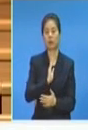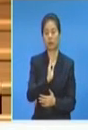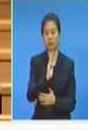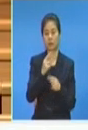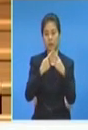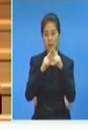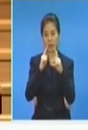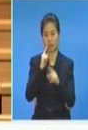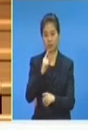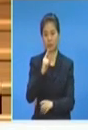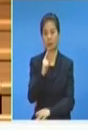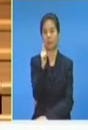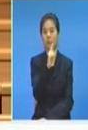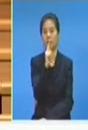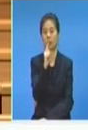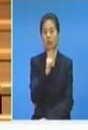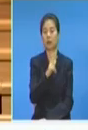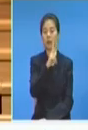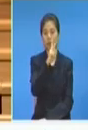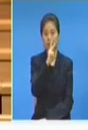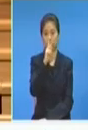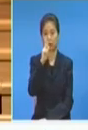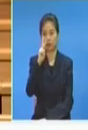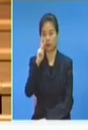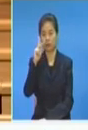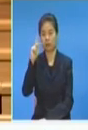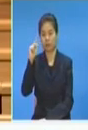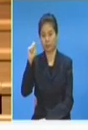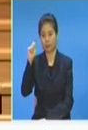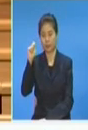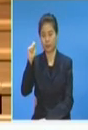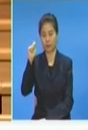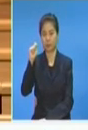งเนี่ยกกต.เป็นเสือกระดาน